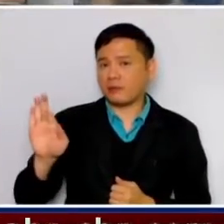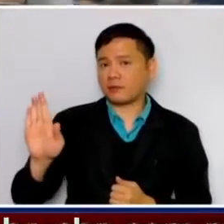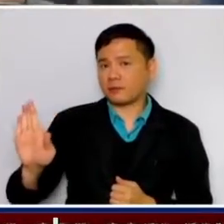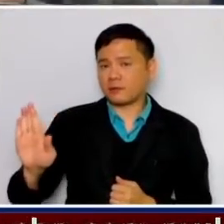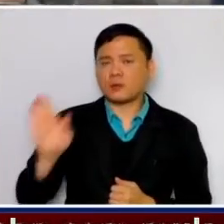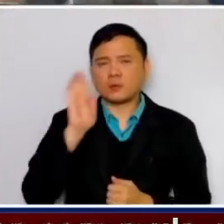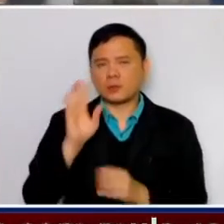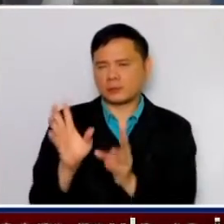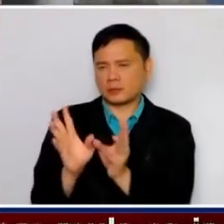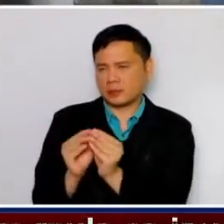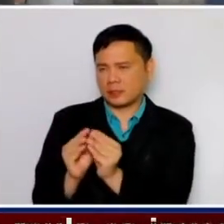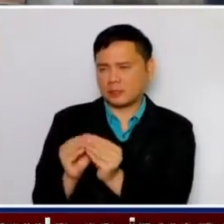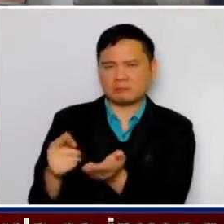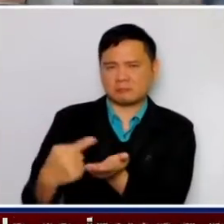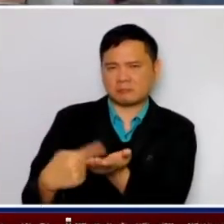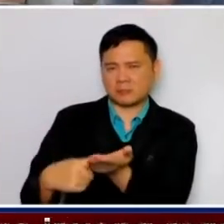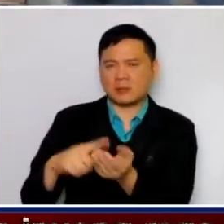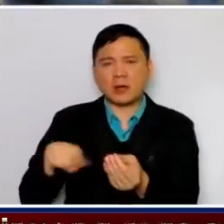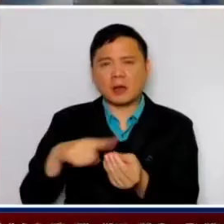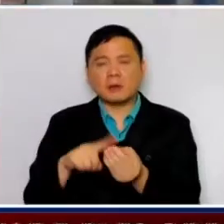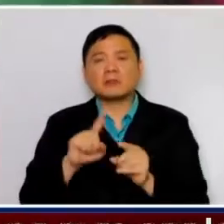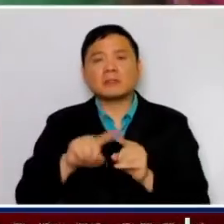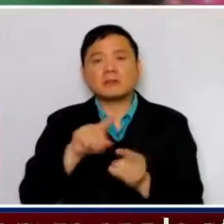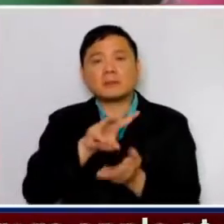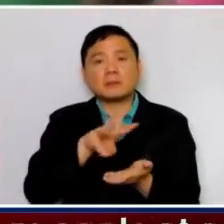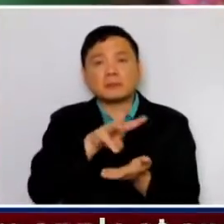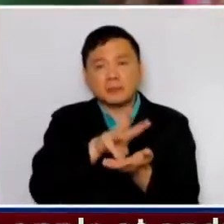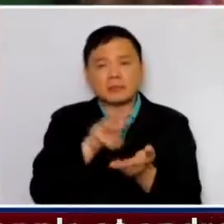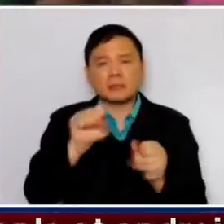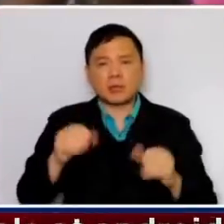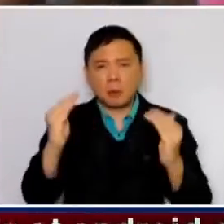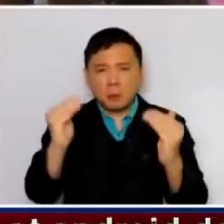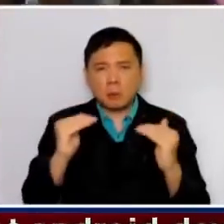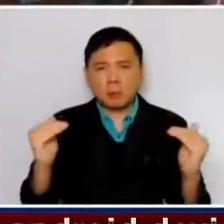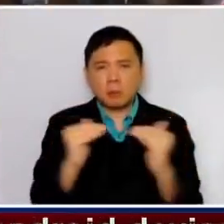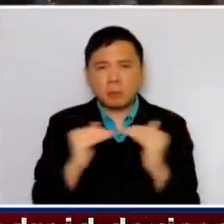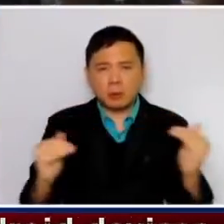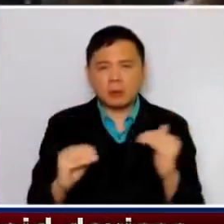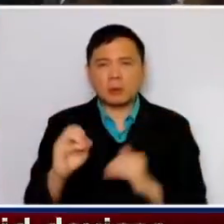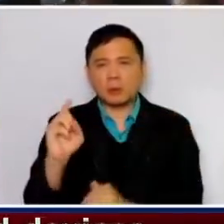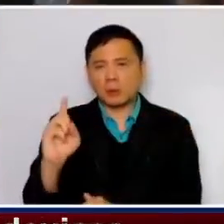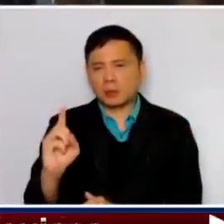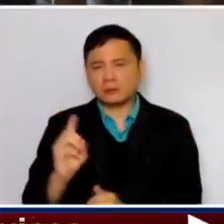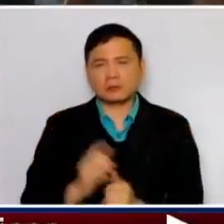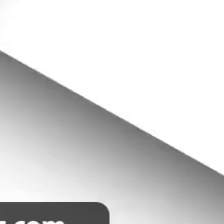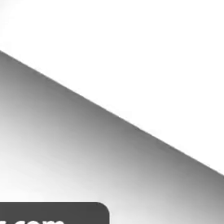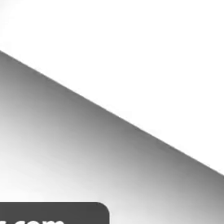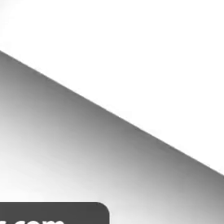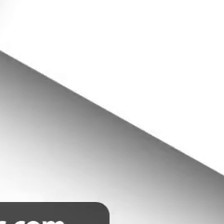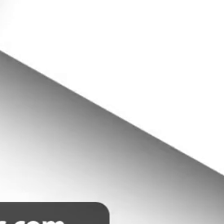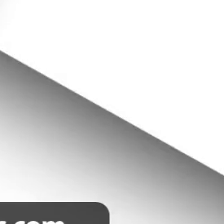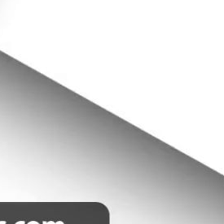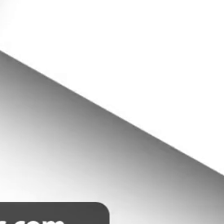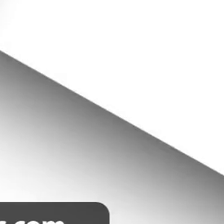iba pang lugar na pwedeng ibaba sa Alert Level 1. Vivian Gulia, ABS-CBN News.